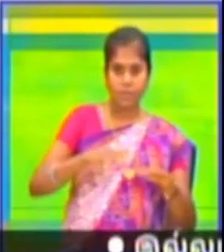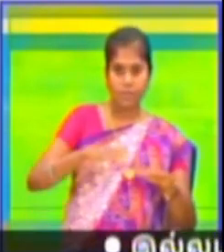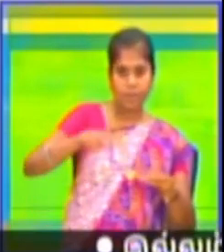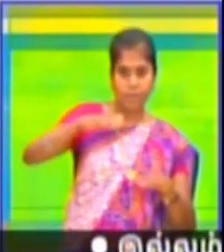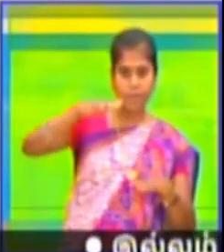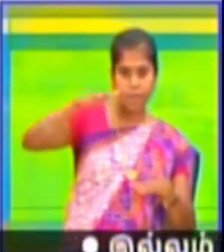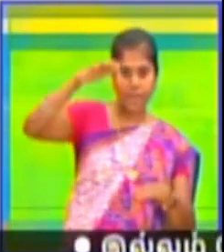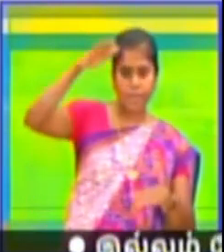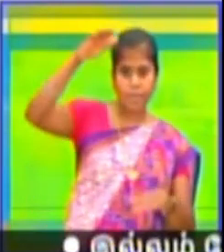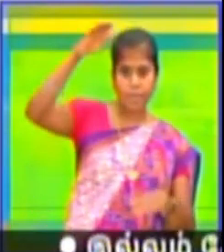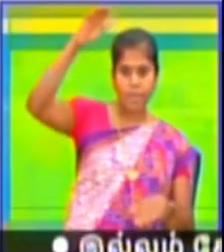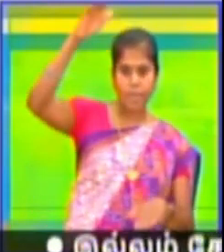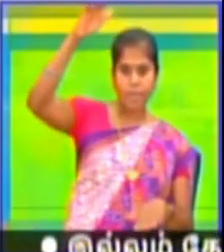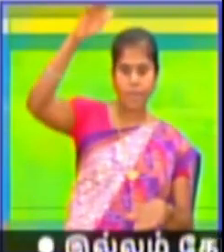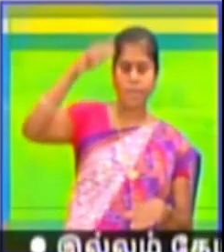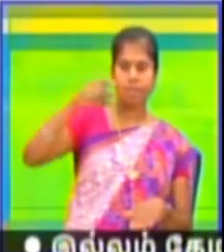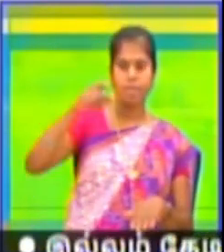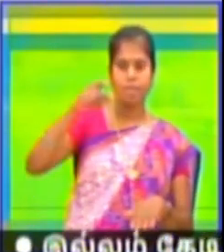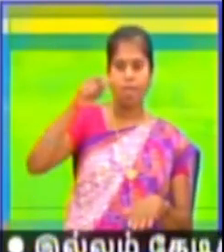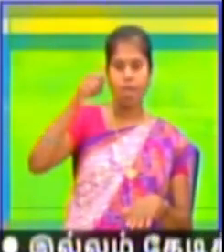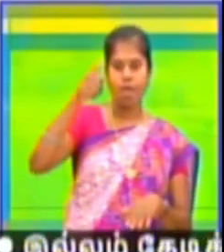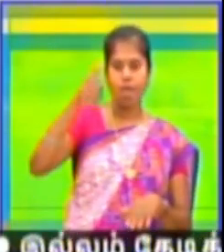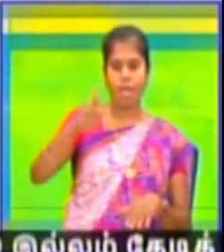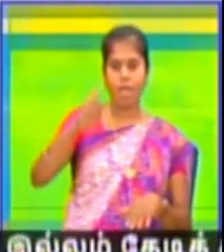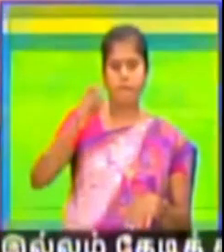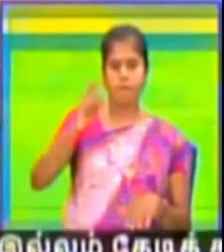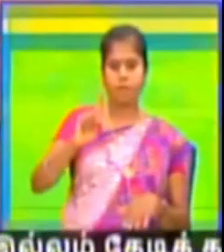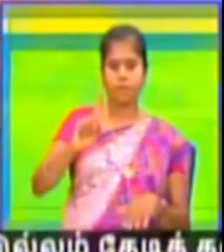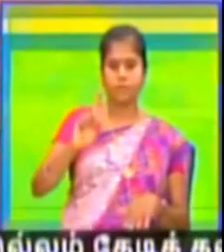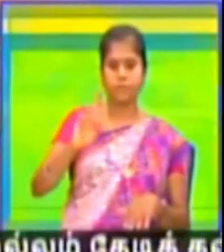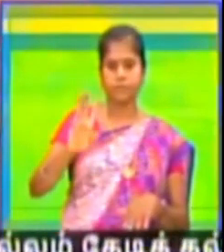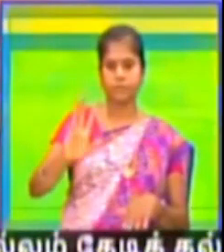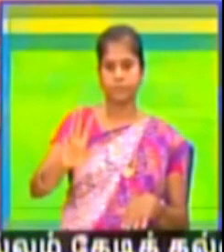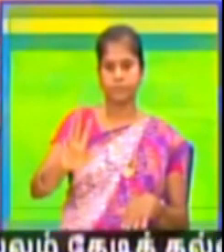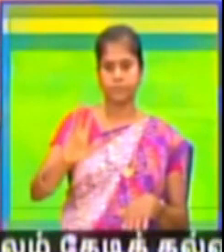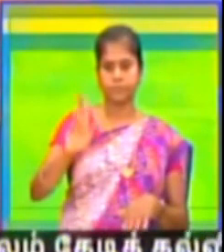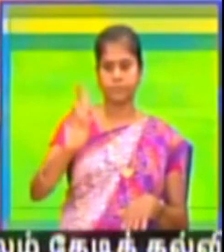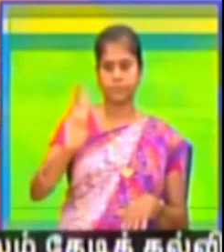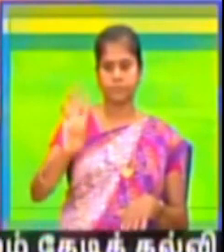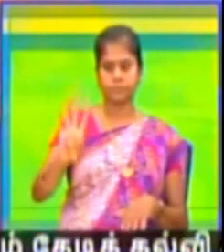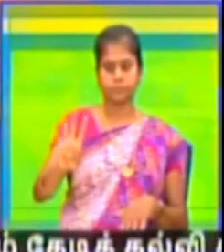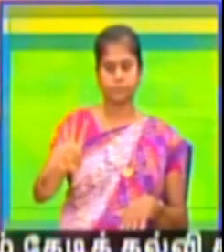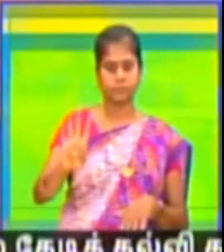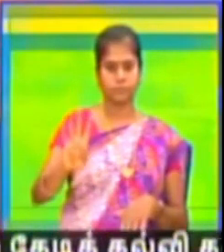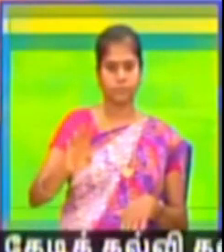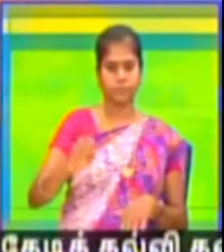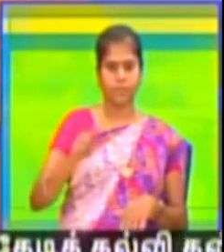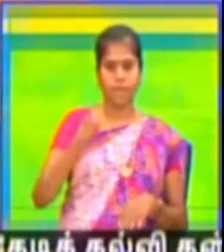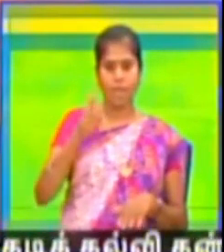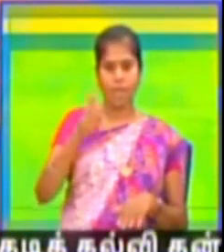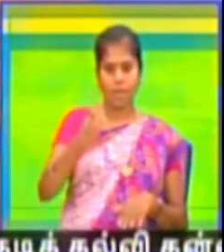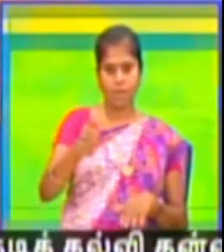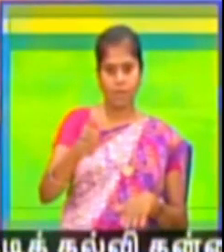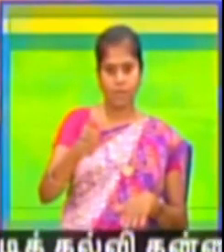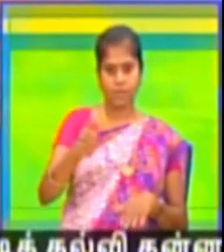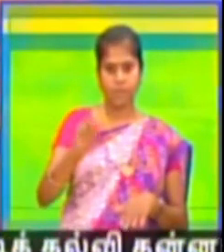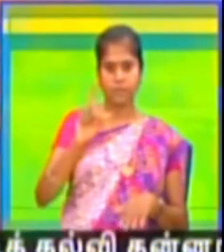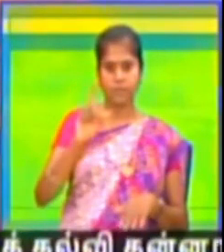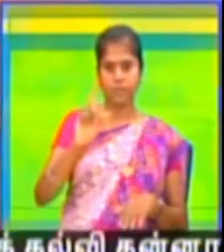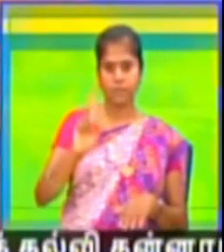6,194 மீட்டர் உயரமுடையதாக காணப்படுது. கடல் மட்டத்திலிருந்து எவ்வளோ தூரமாக இருக்குது?